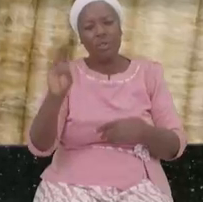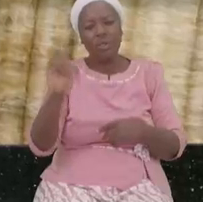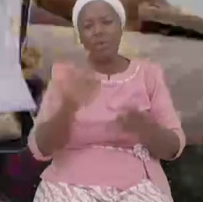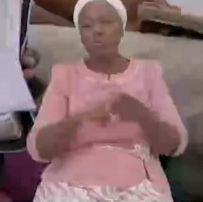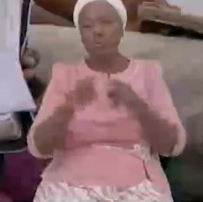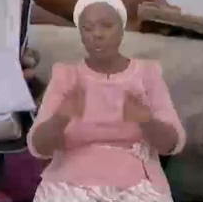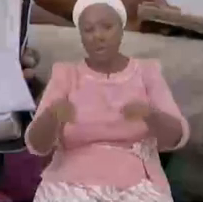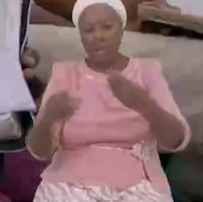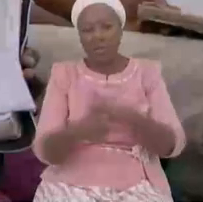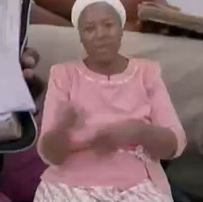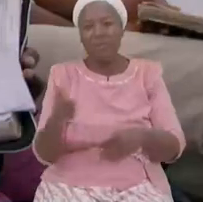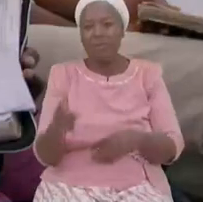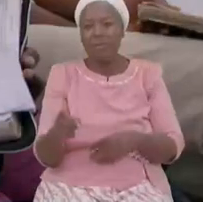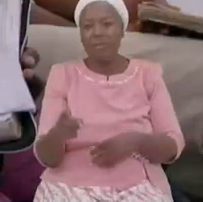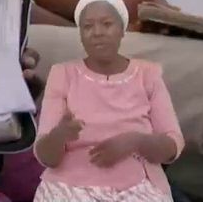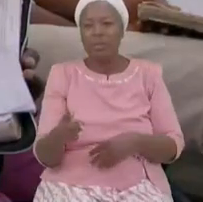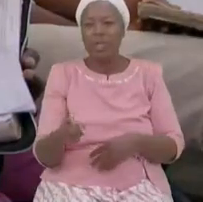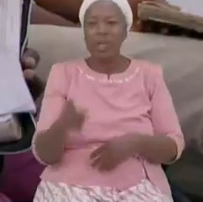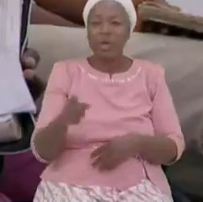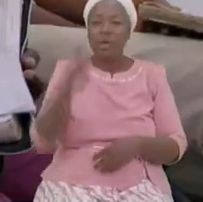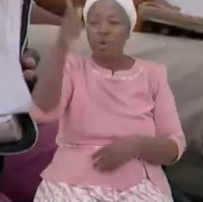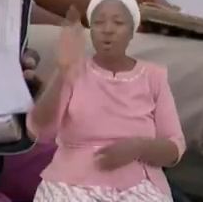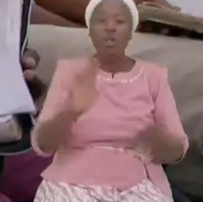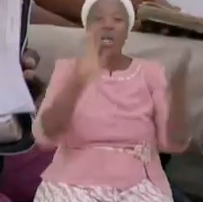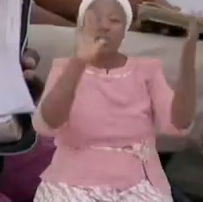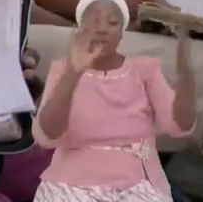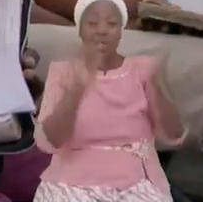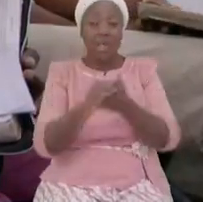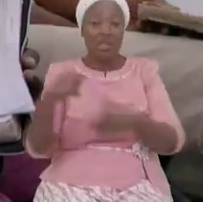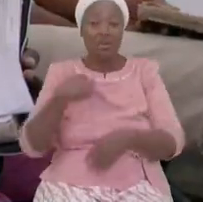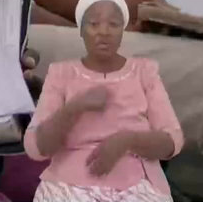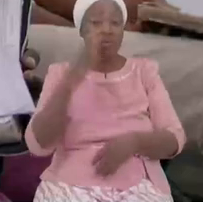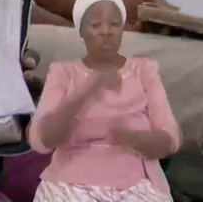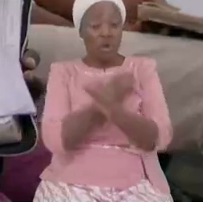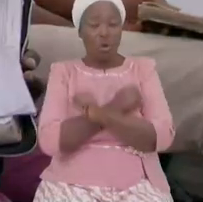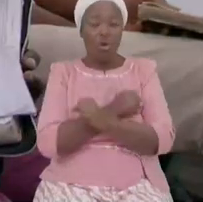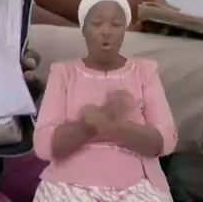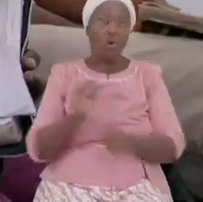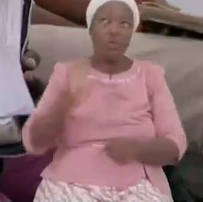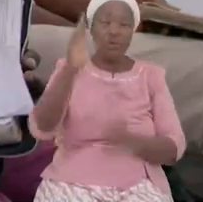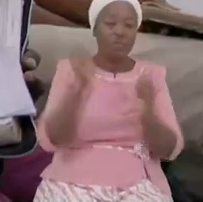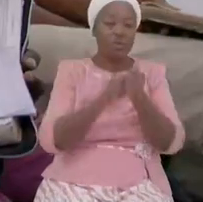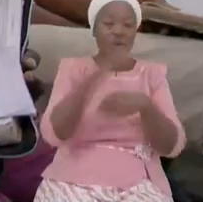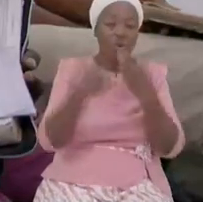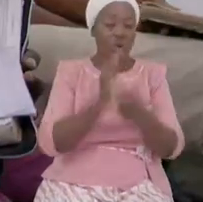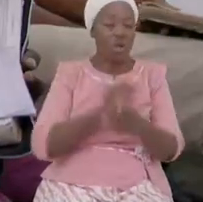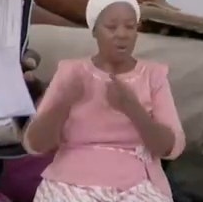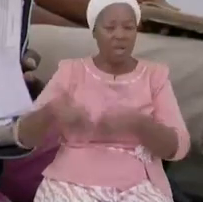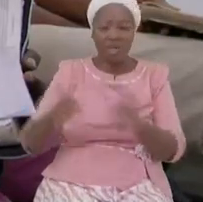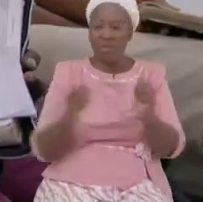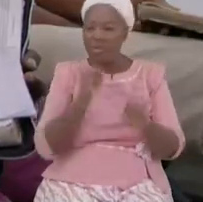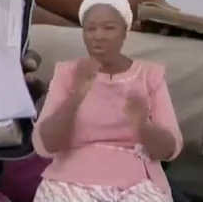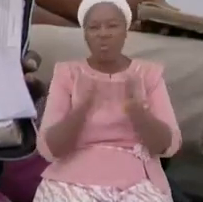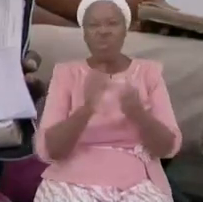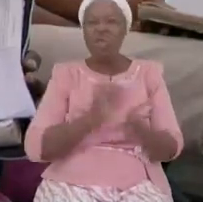Il espère donc que nous l'aimons de tout notre cœur, pas avec notre tête, pas avec notre bouche,